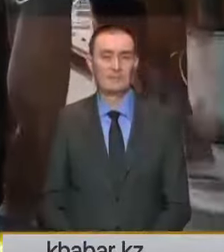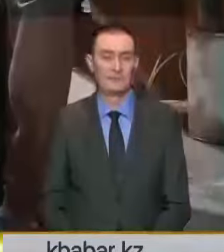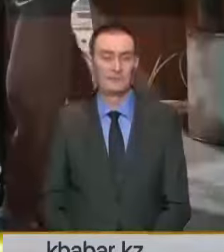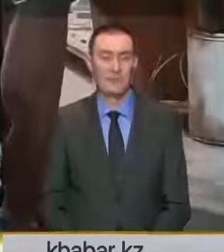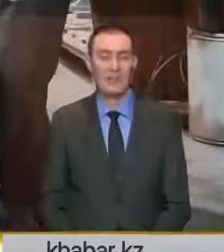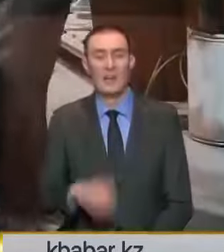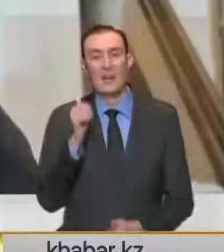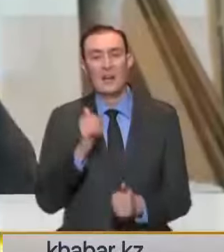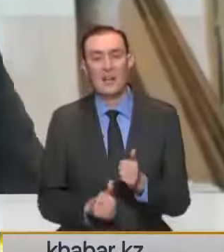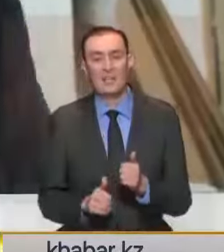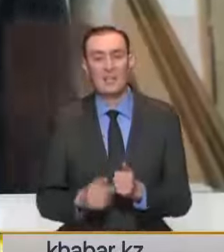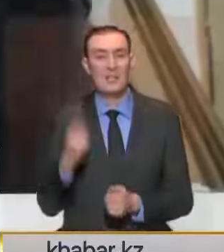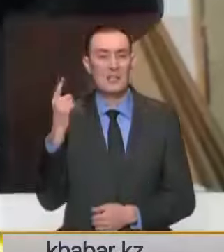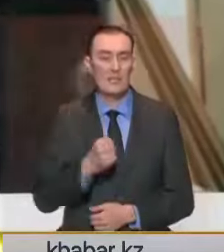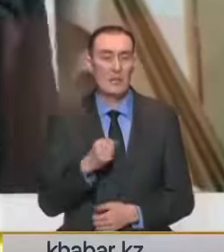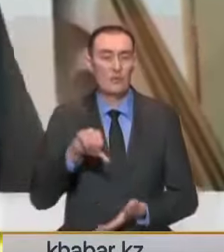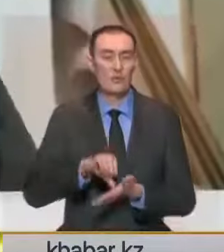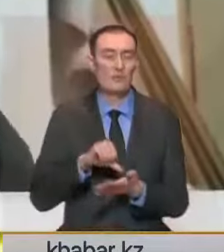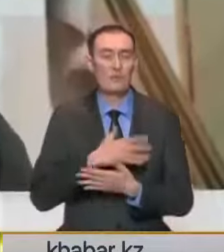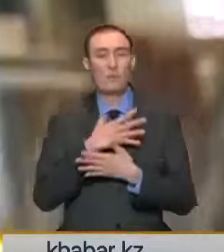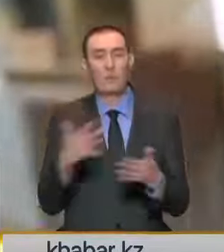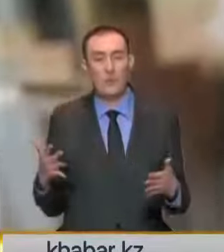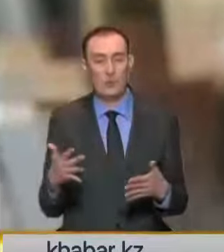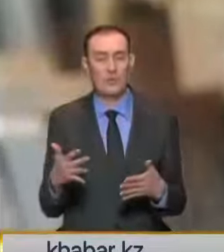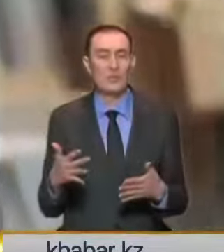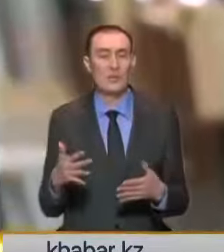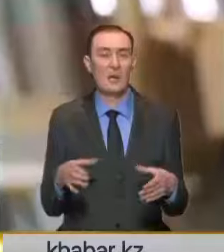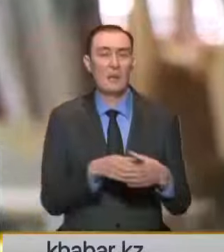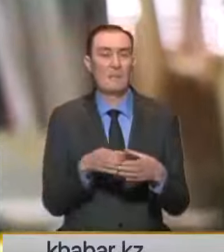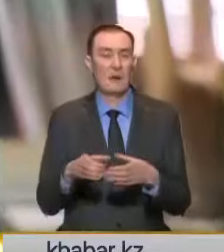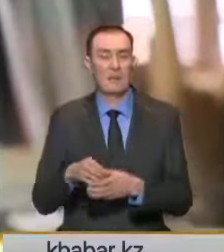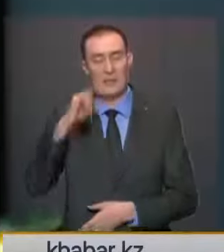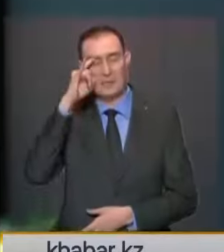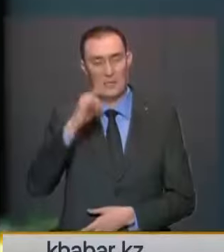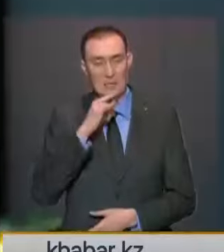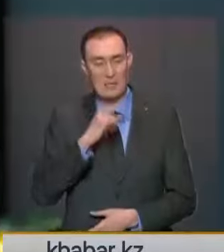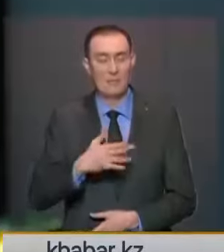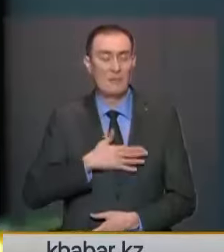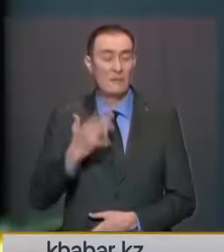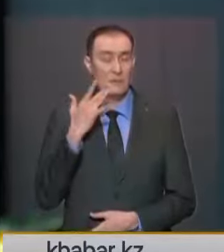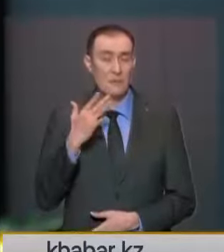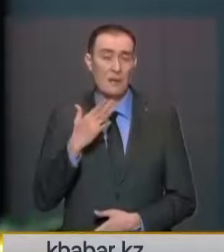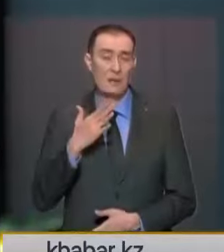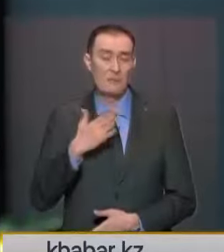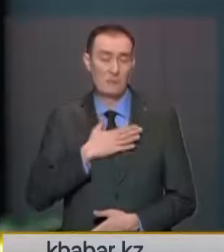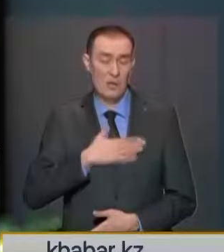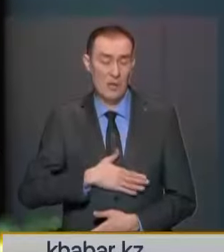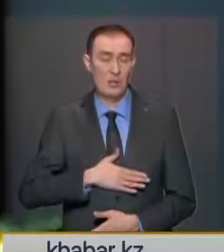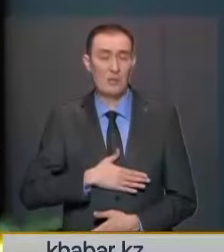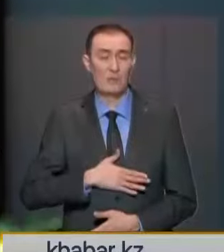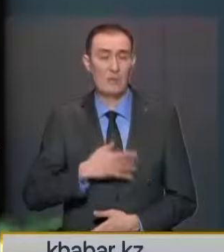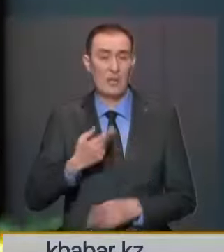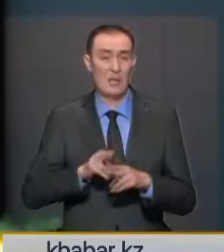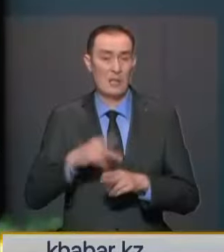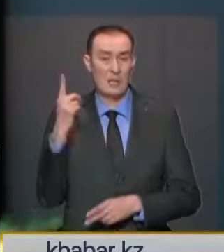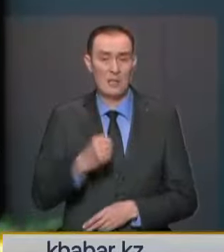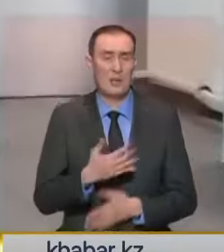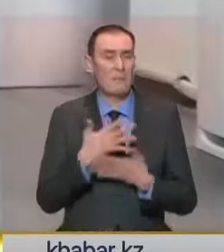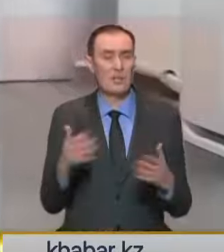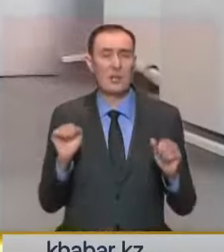В каждой Каспий-Жума участвует все больше казахстанских производителей. Мы всегда рады Каспий-Жума. Почему? Потому что это